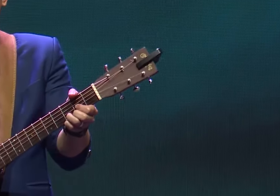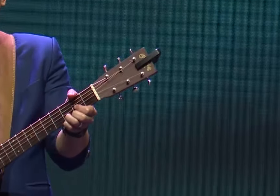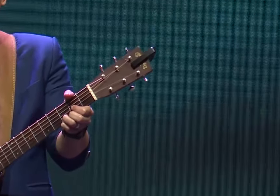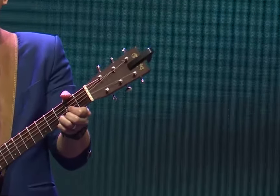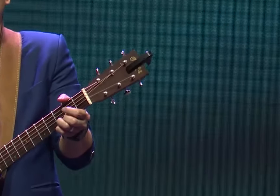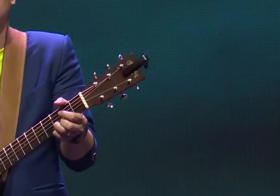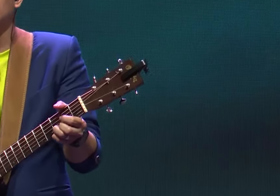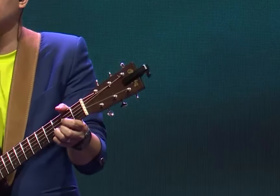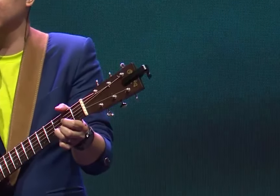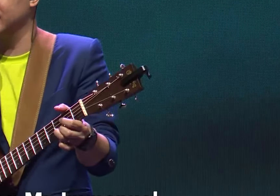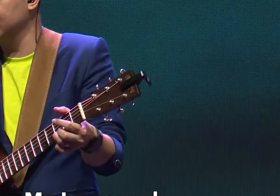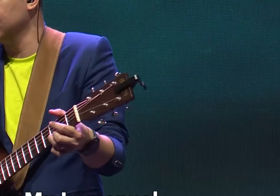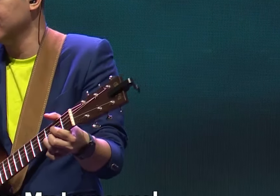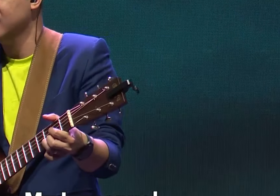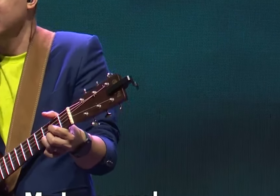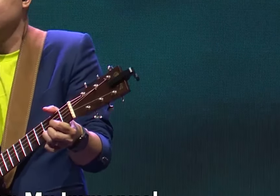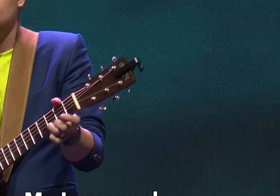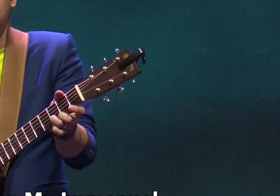Ku